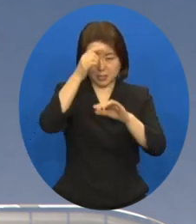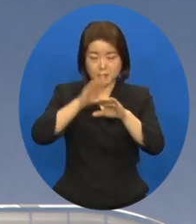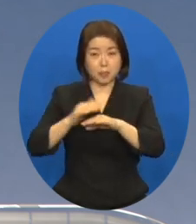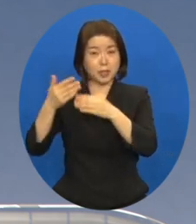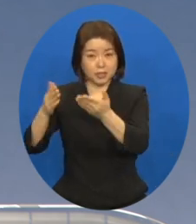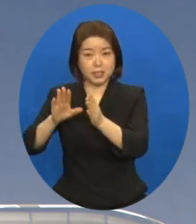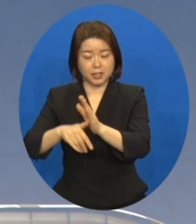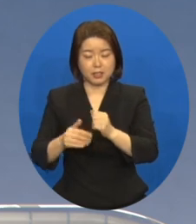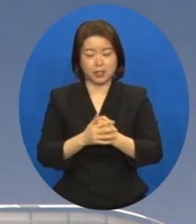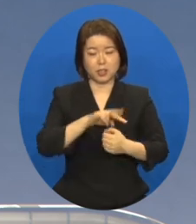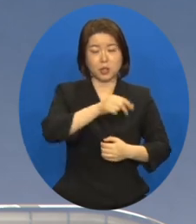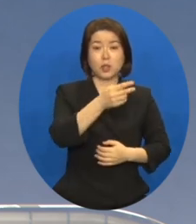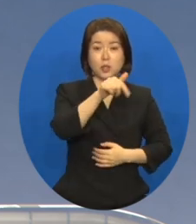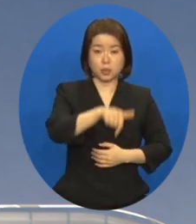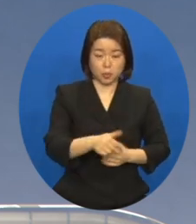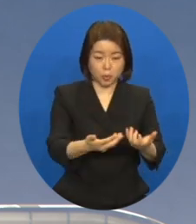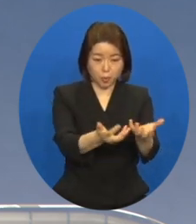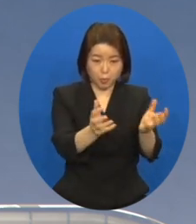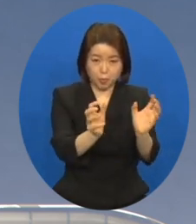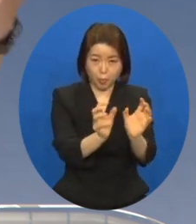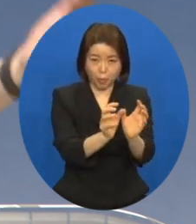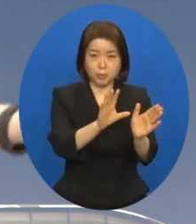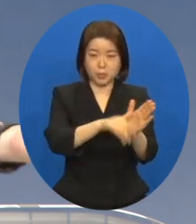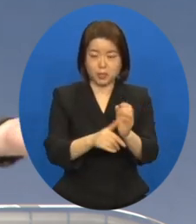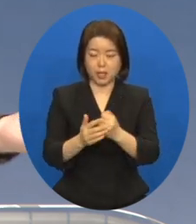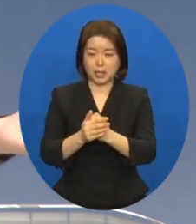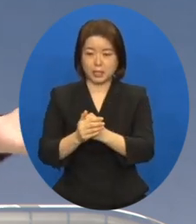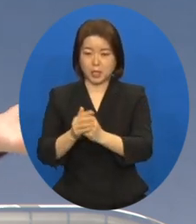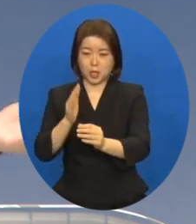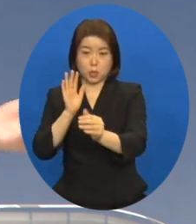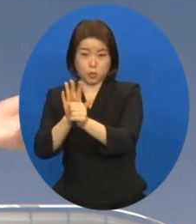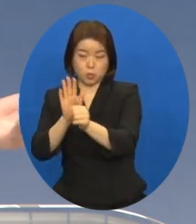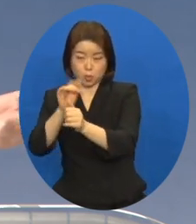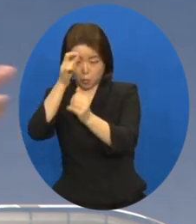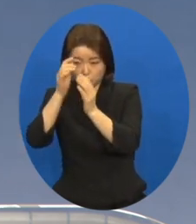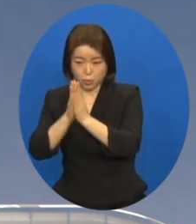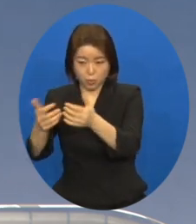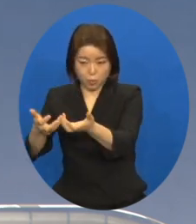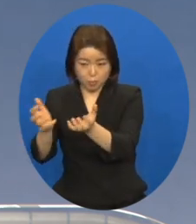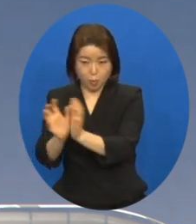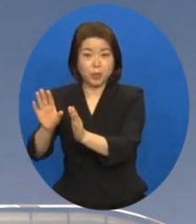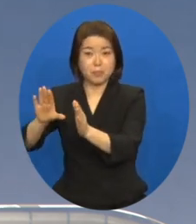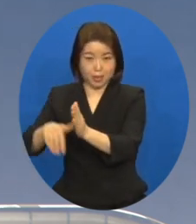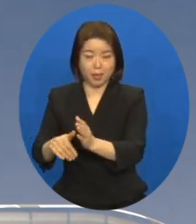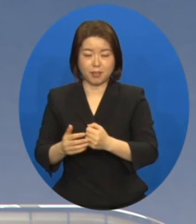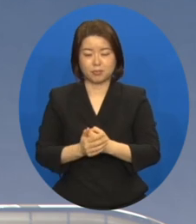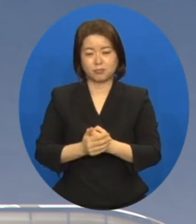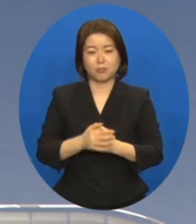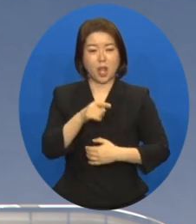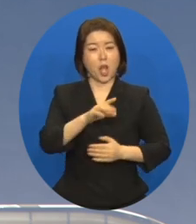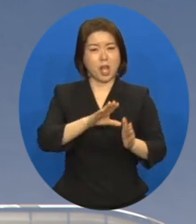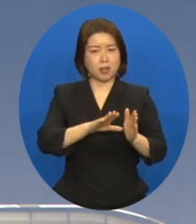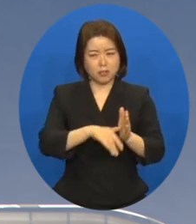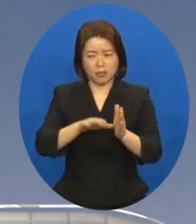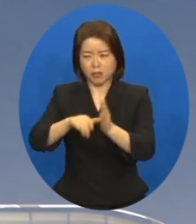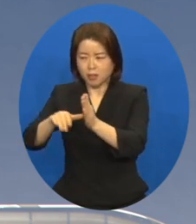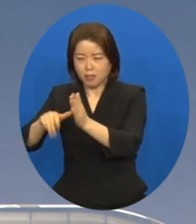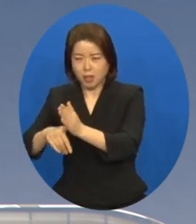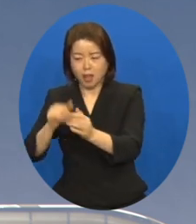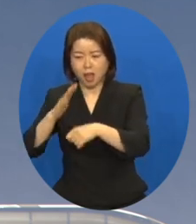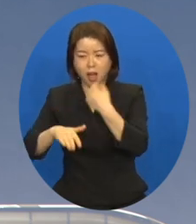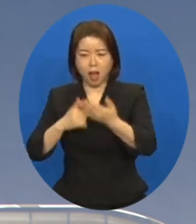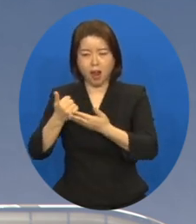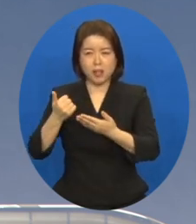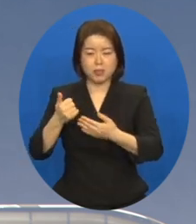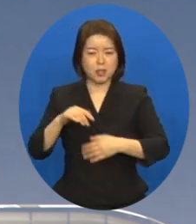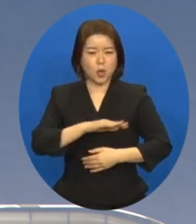또는 속회예배, 소모임 예배 또는 중보기도 모임 시간 때 그때 하나님이 마음에 뭔가